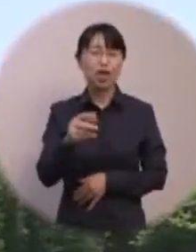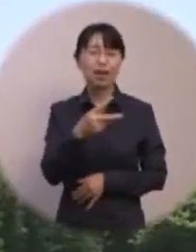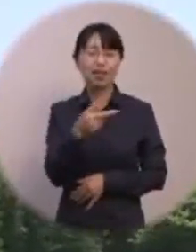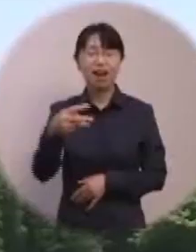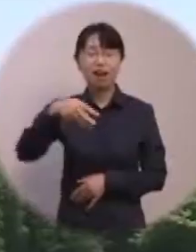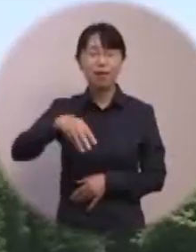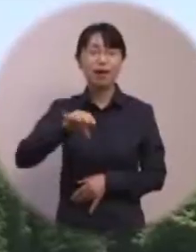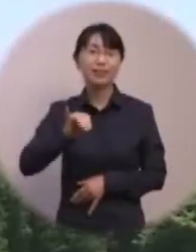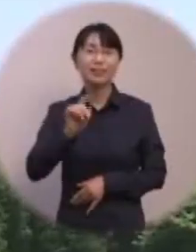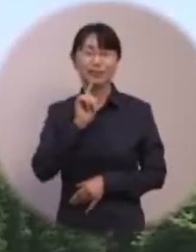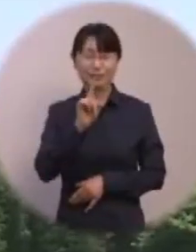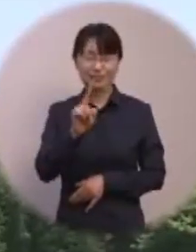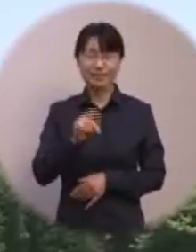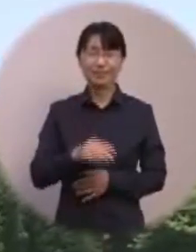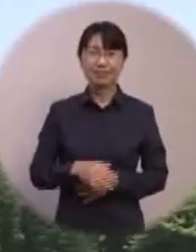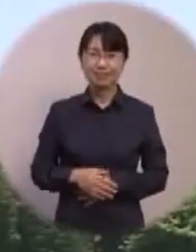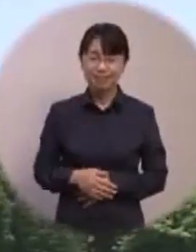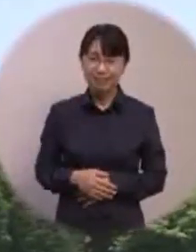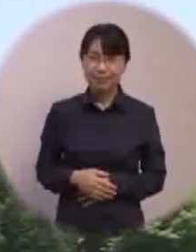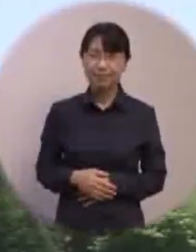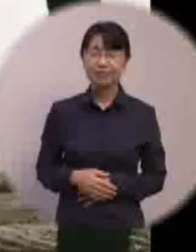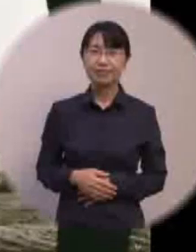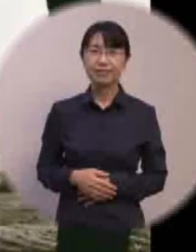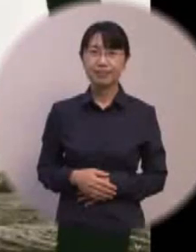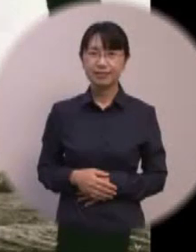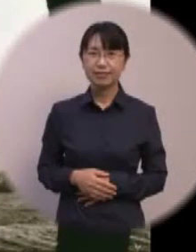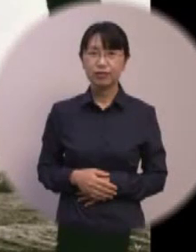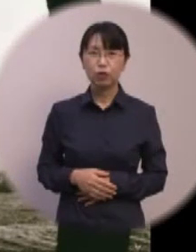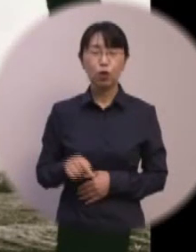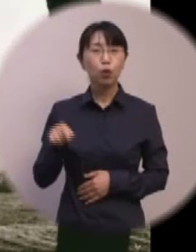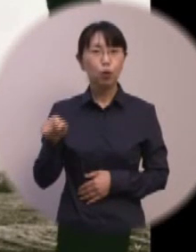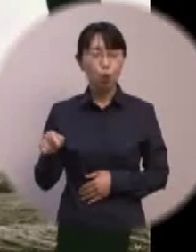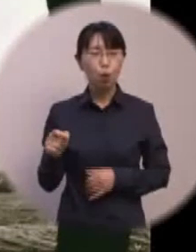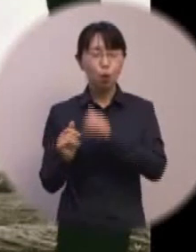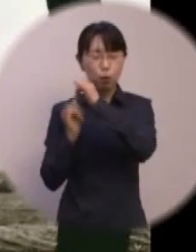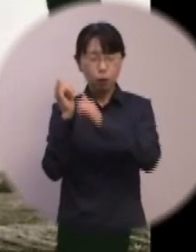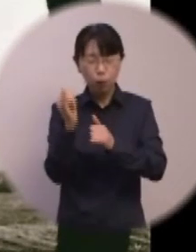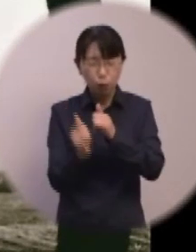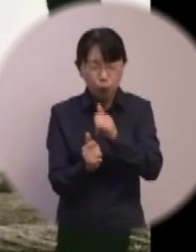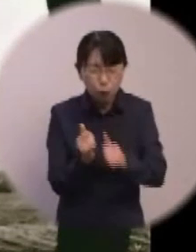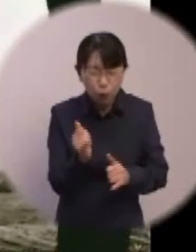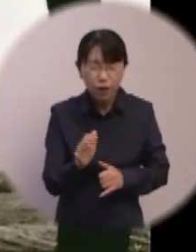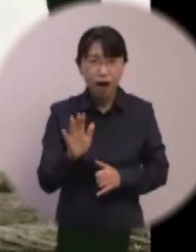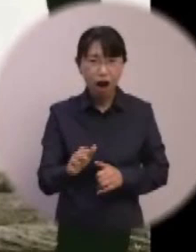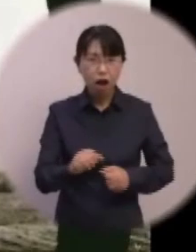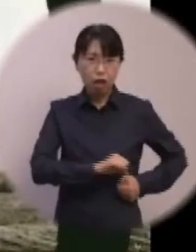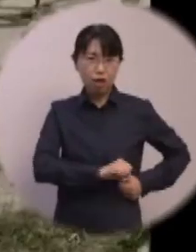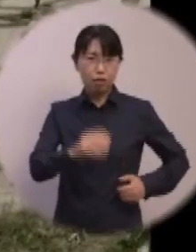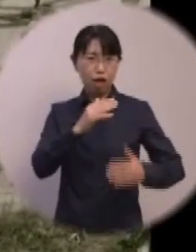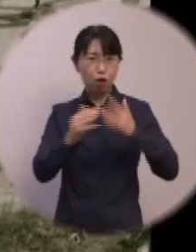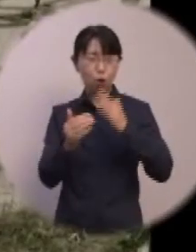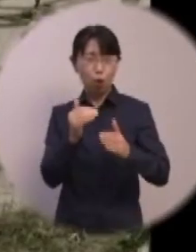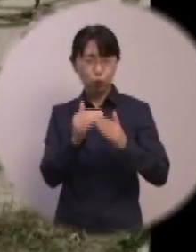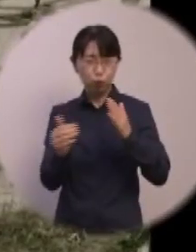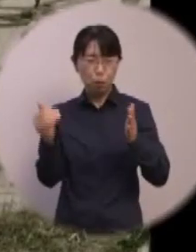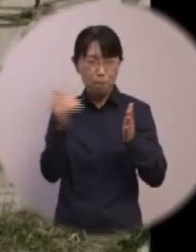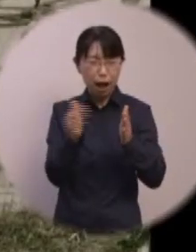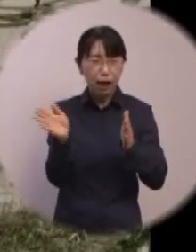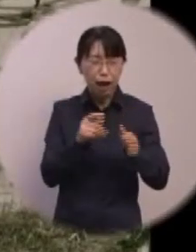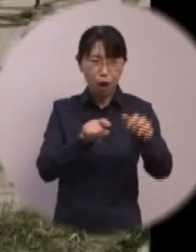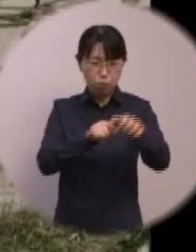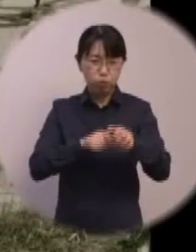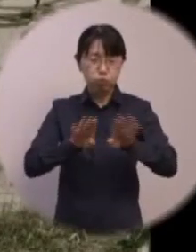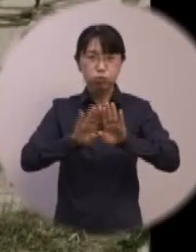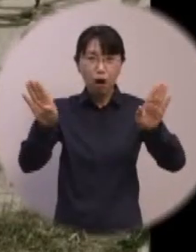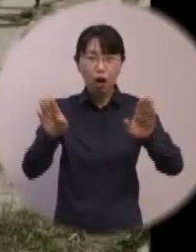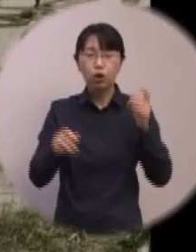昔からもう千賀町って呼んでますね。はい、 千賀町の歴史は古く、戦国時代末期から耕作が始まりました